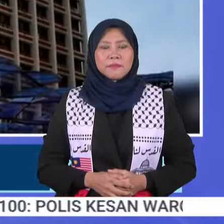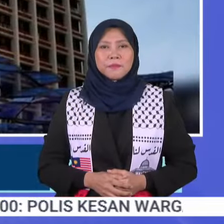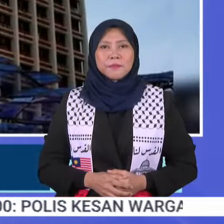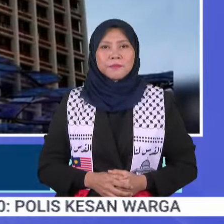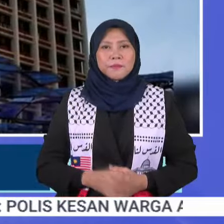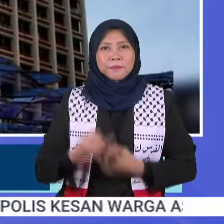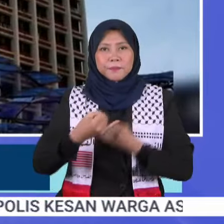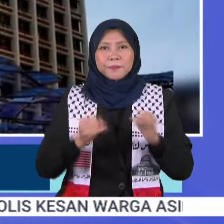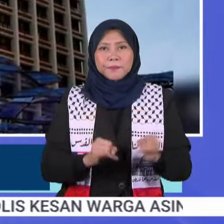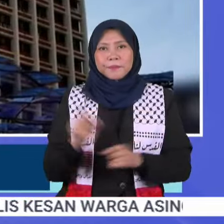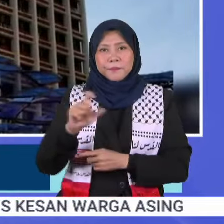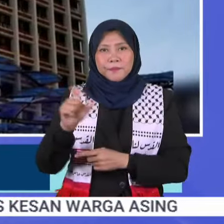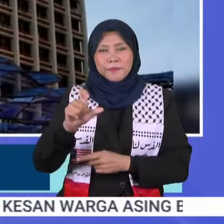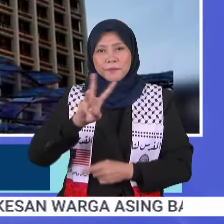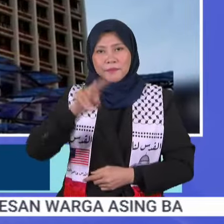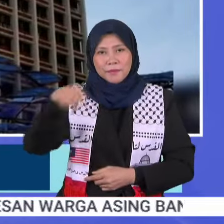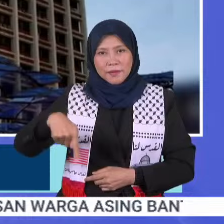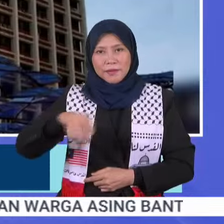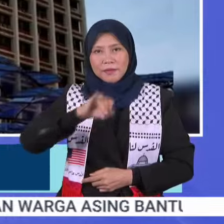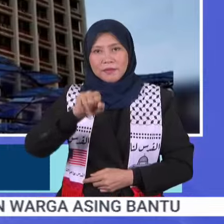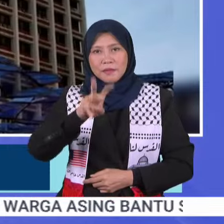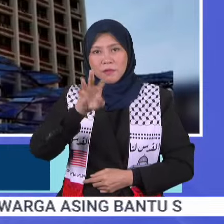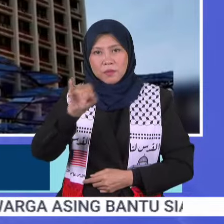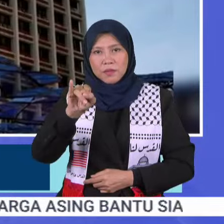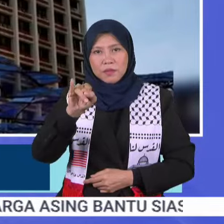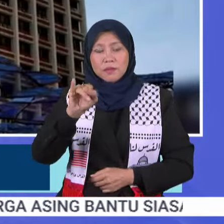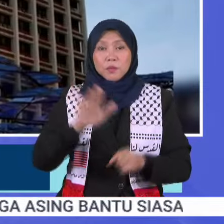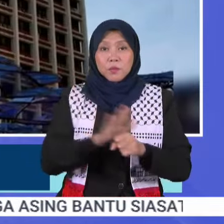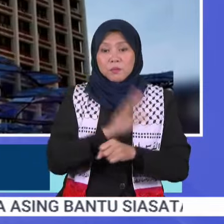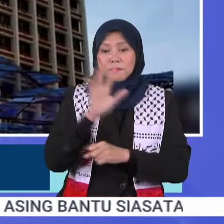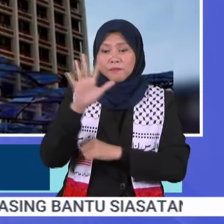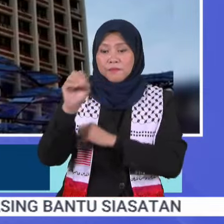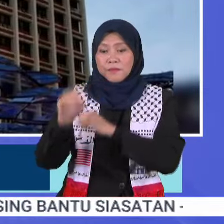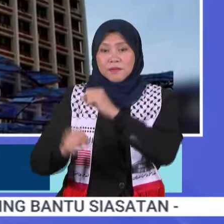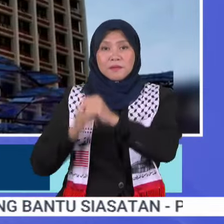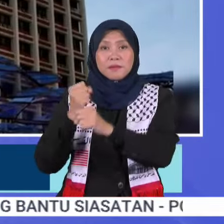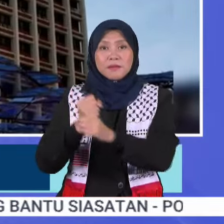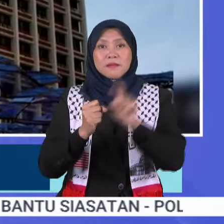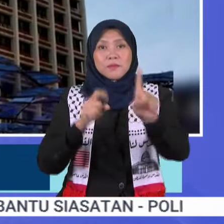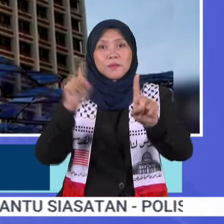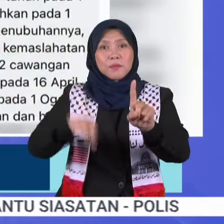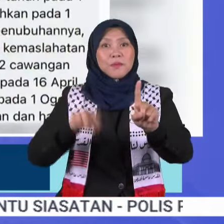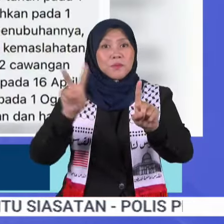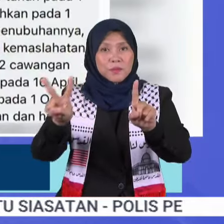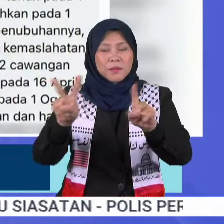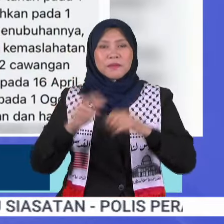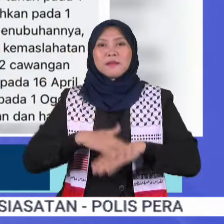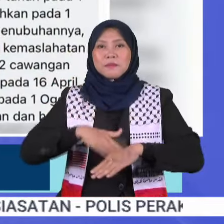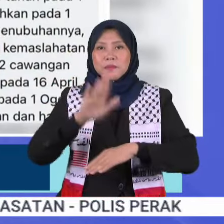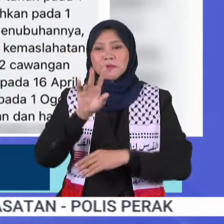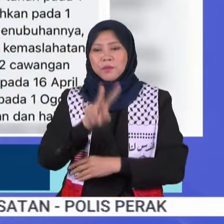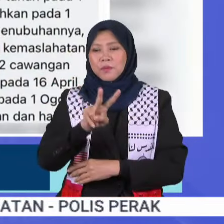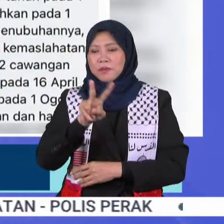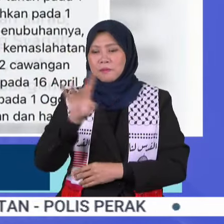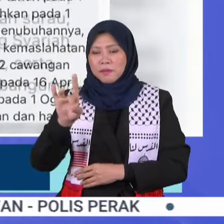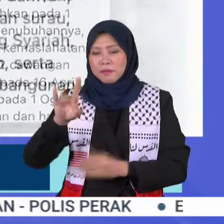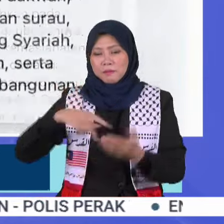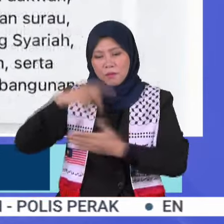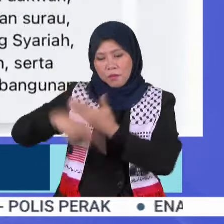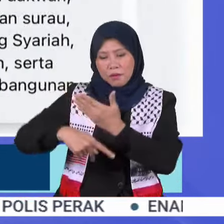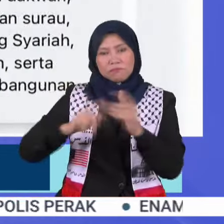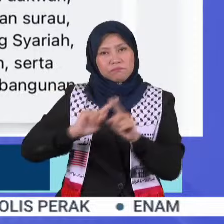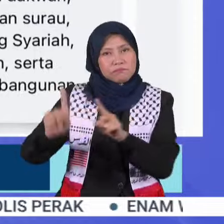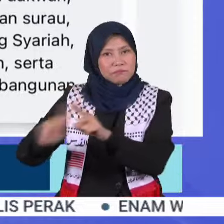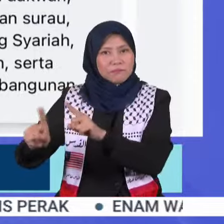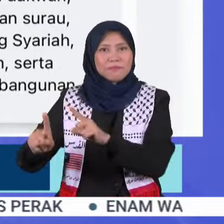Jabatan Agama Islam Wilayah Persekutuan Jawi genap 50 tahun pada 1 Februari nanti. Lebih 28 program istimewa